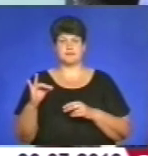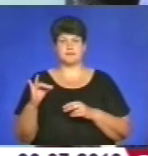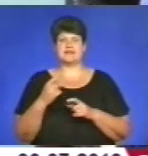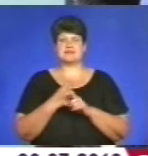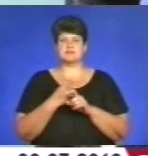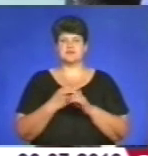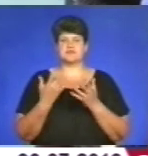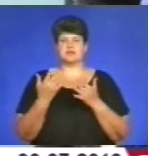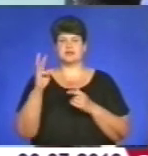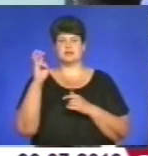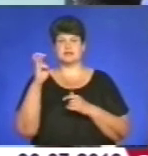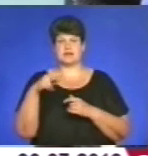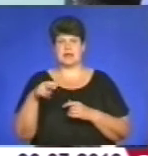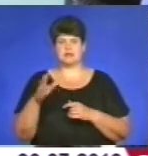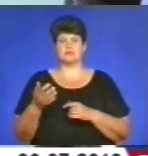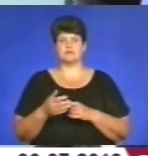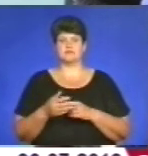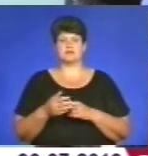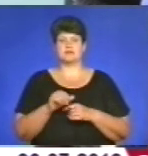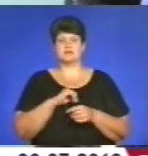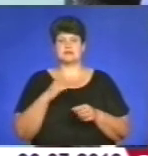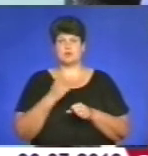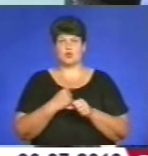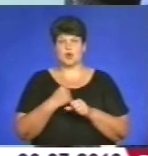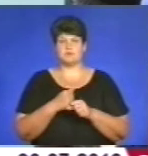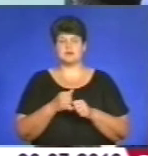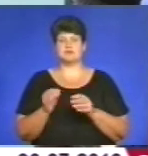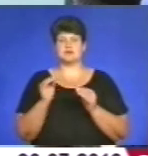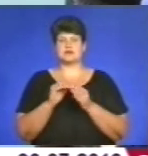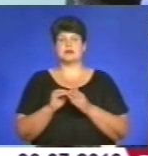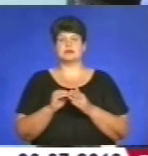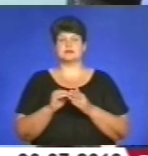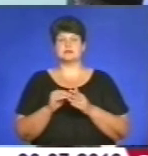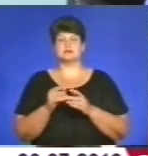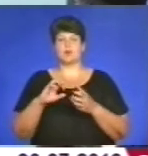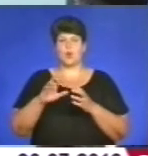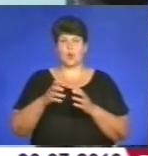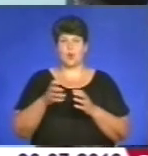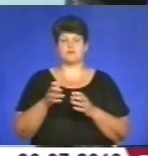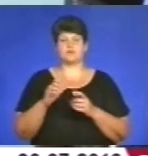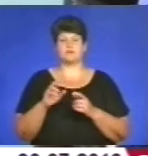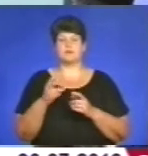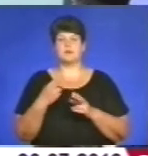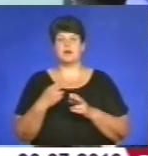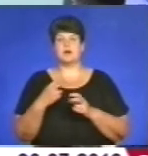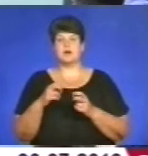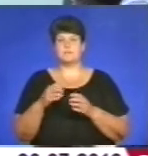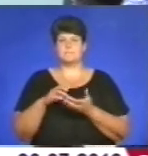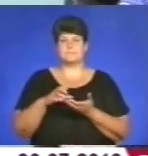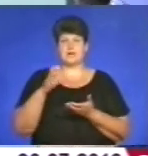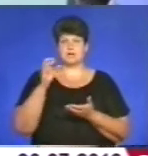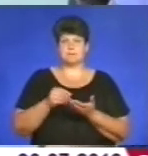спирт в кількості 300 літрів, саморобний пристрій для закруковування пляшок, підроблення марки акцизного збору в